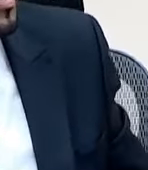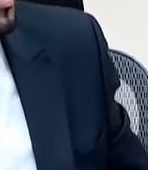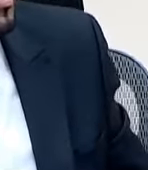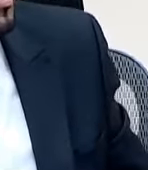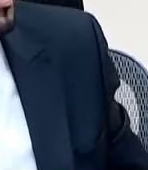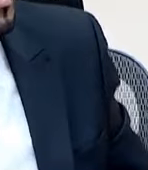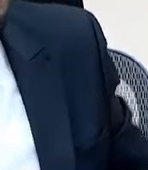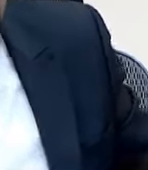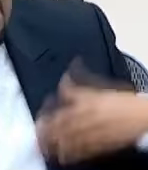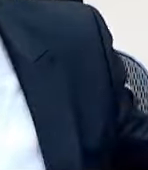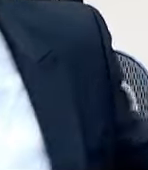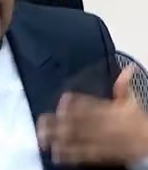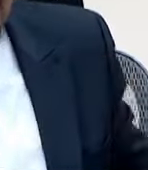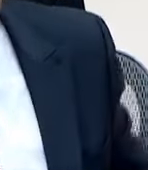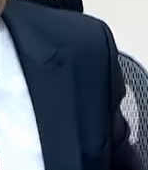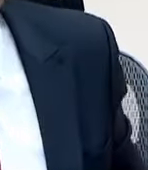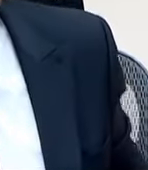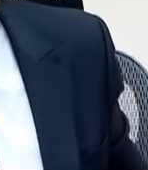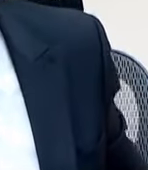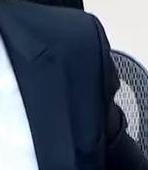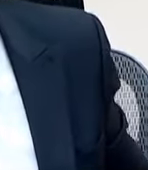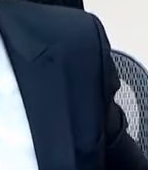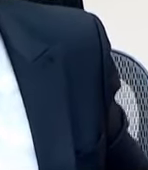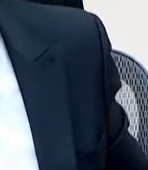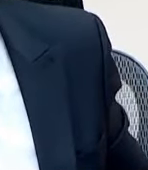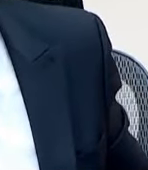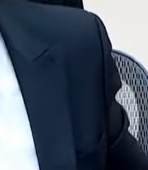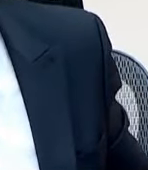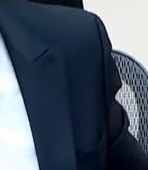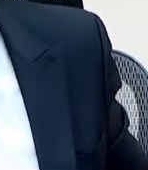ይህ ህዝብ ምንም ሳይደረግለት